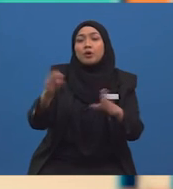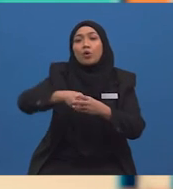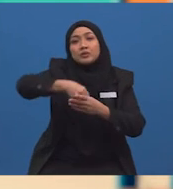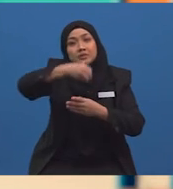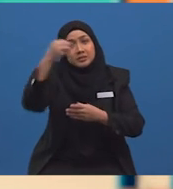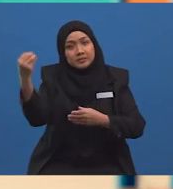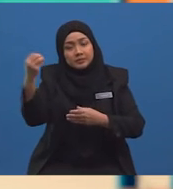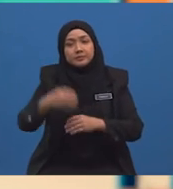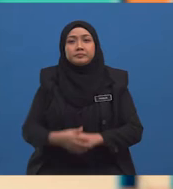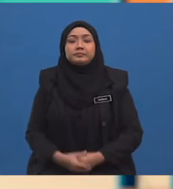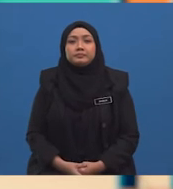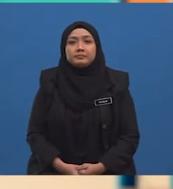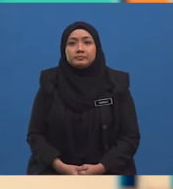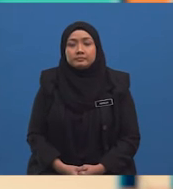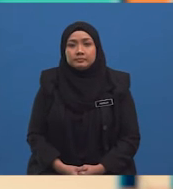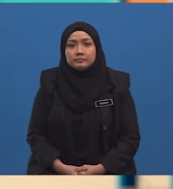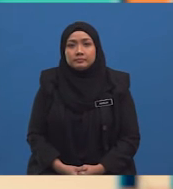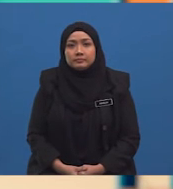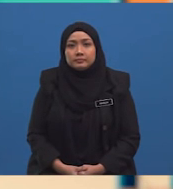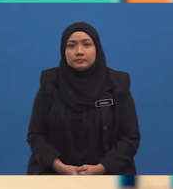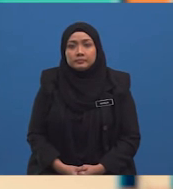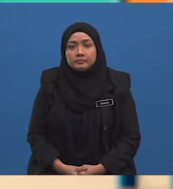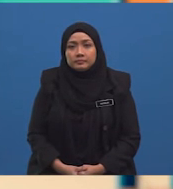Apa tak murid-murid? Bagus.